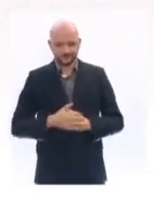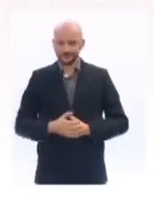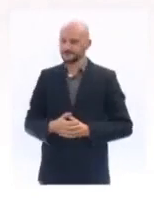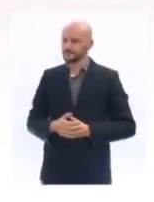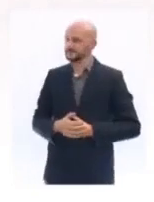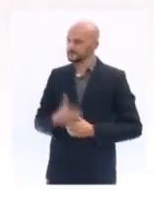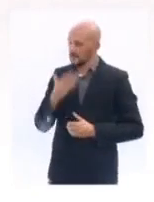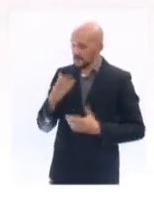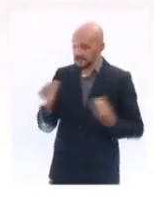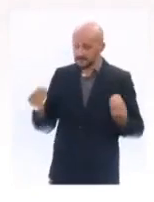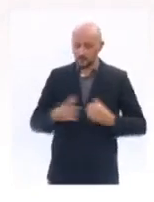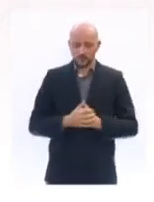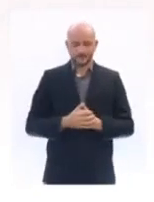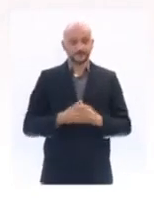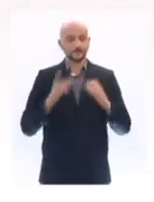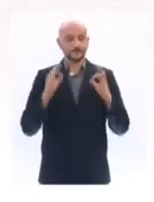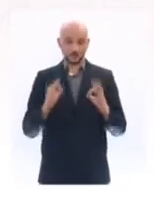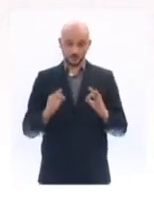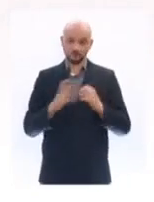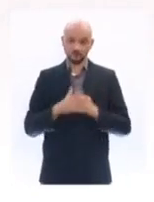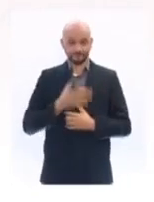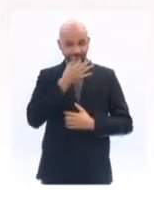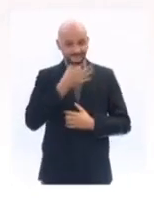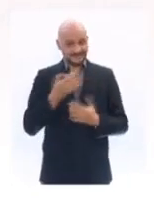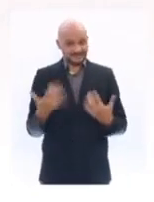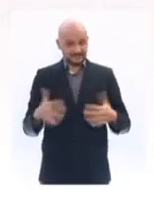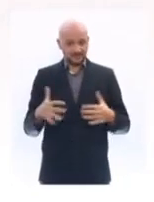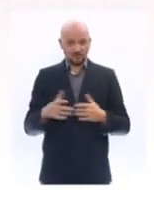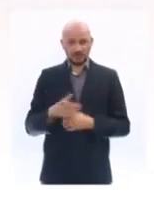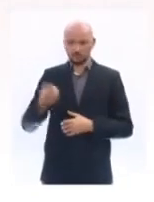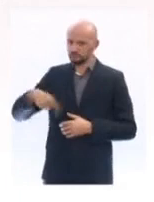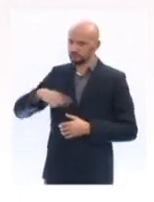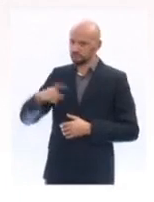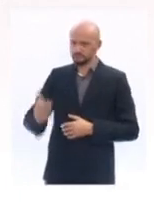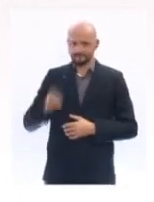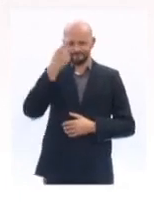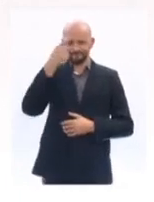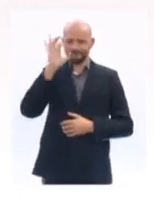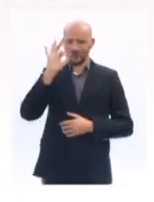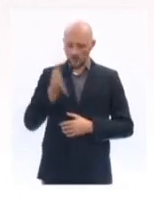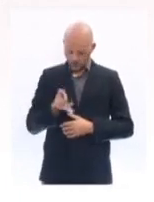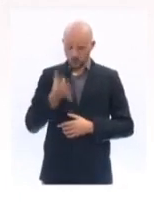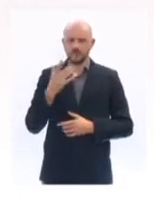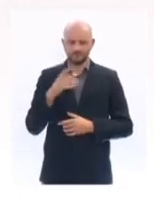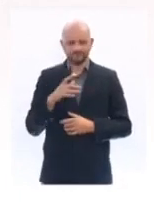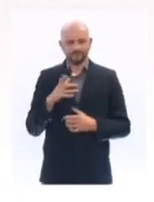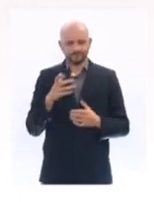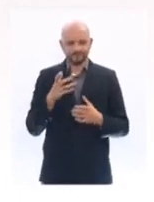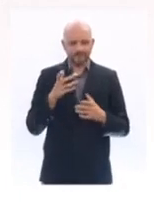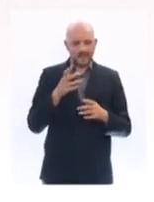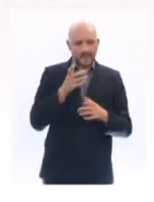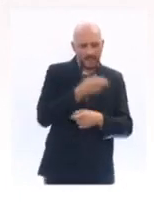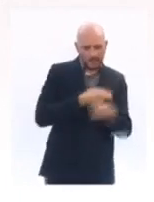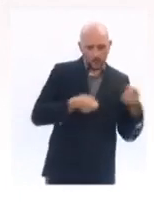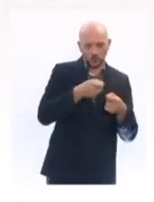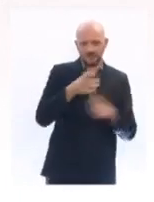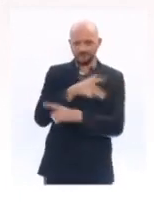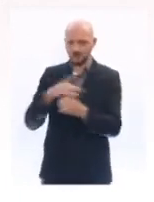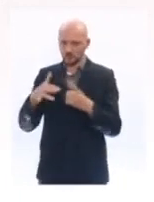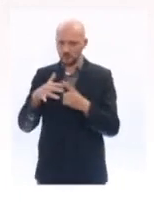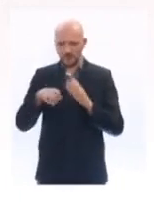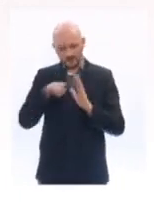sentiment d'injustice et parfois la détresse qui touche ceux que, dans un souci de